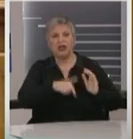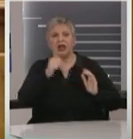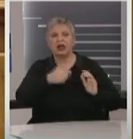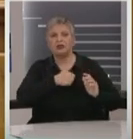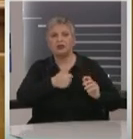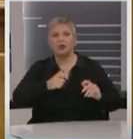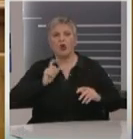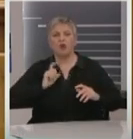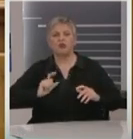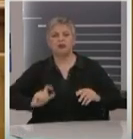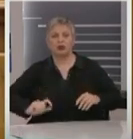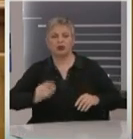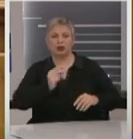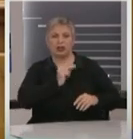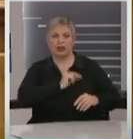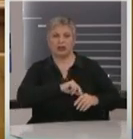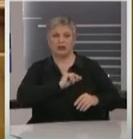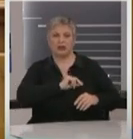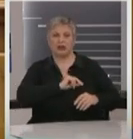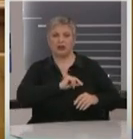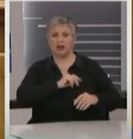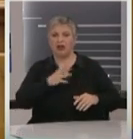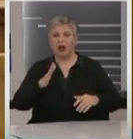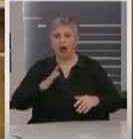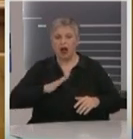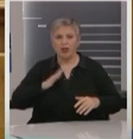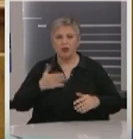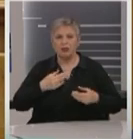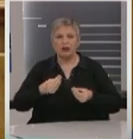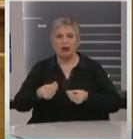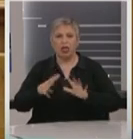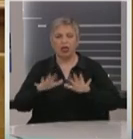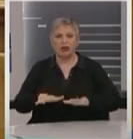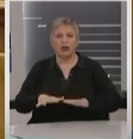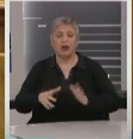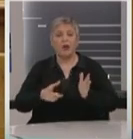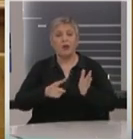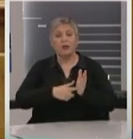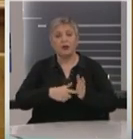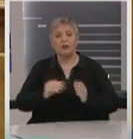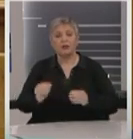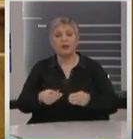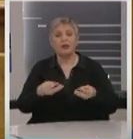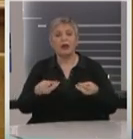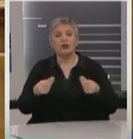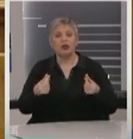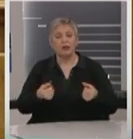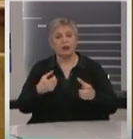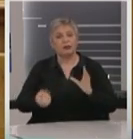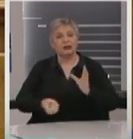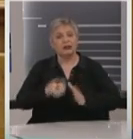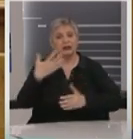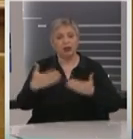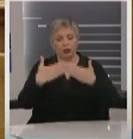στέρισε δυνατότητες στην ελληνική οικονομία. Πρέπει να προσανατολιστούμε προς ένα σύγχρονο, εξωστρεφές,